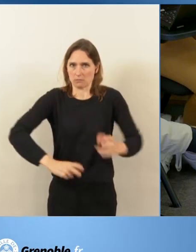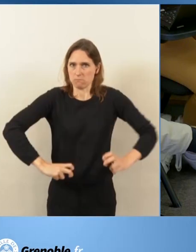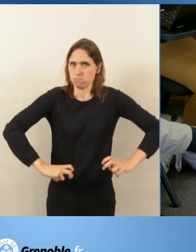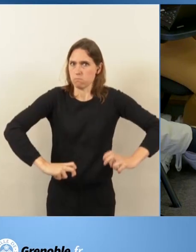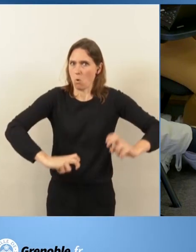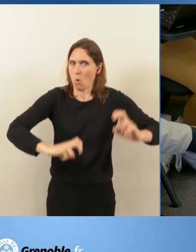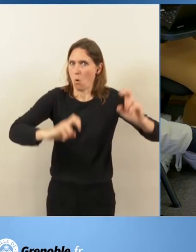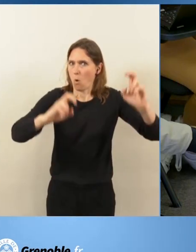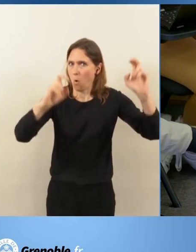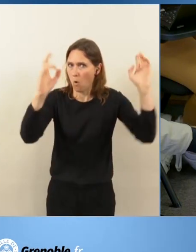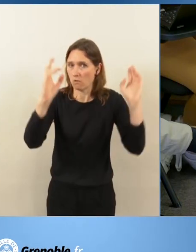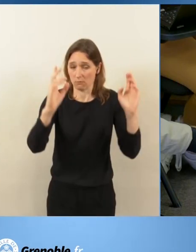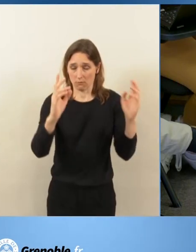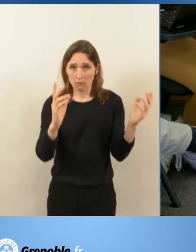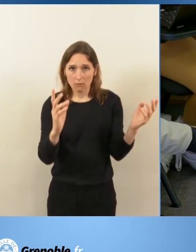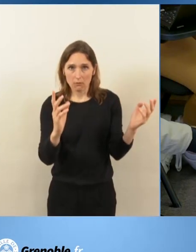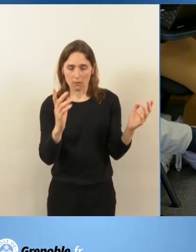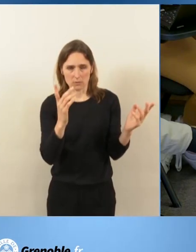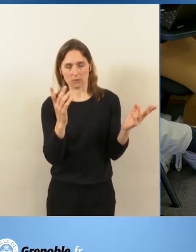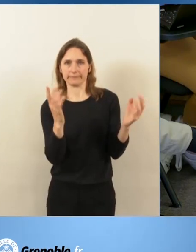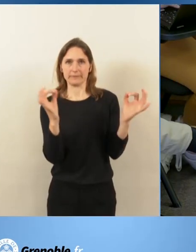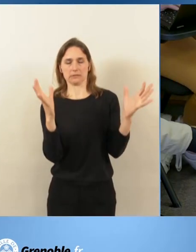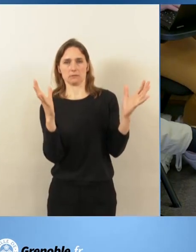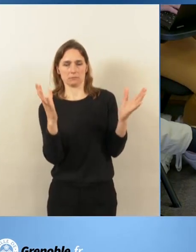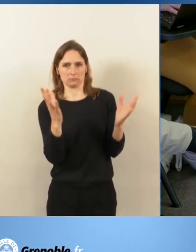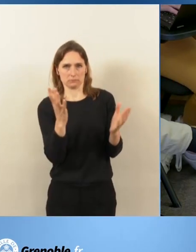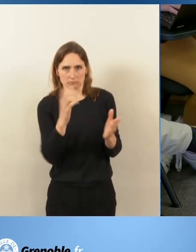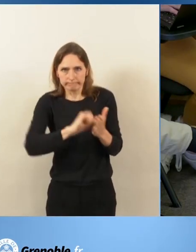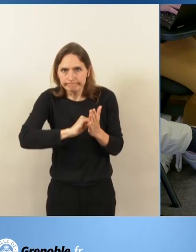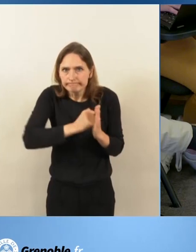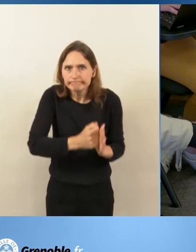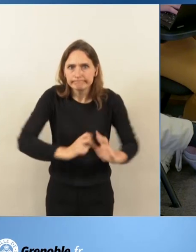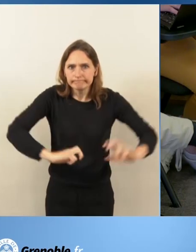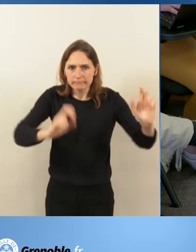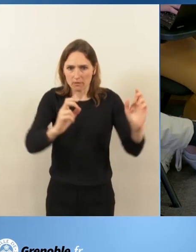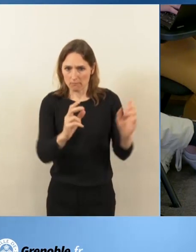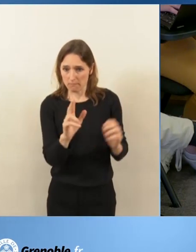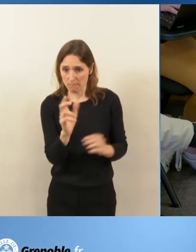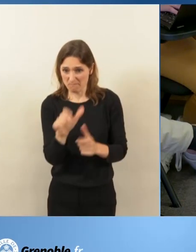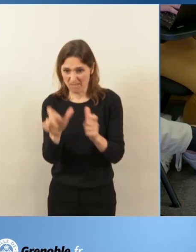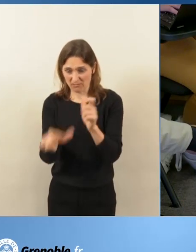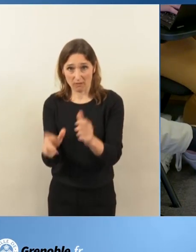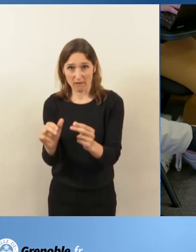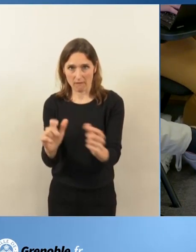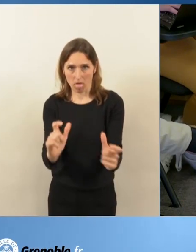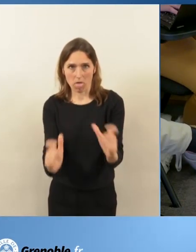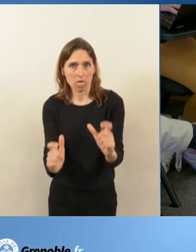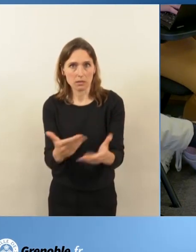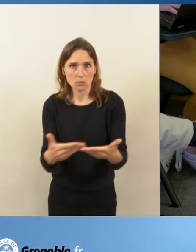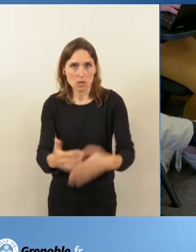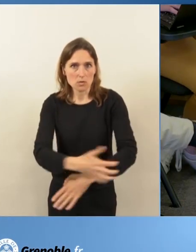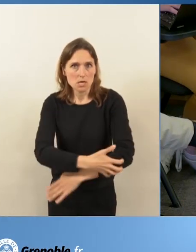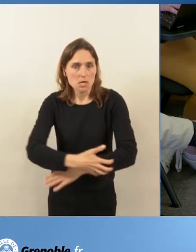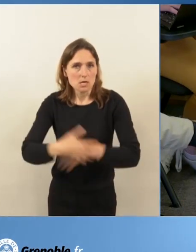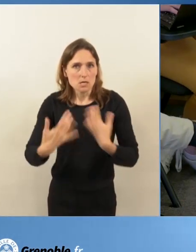alors j'ai presque envie de dire dramatique pour des personnes qui vont avoir des des gros problèmes en fin de mois ils ont osé